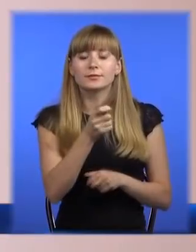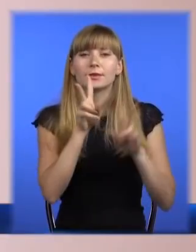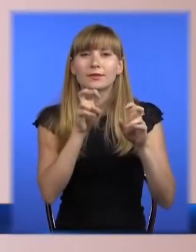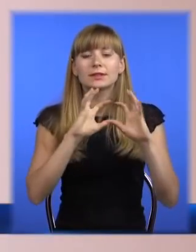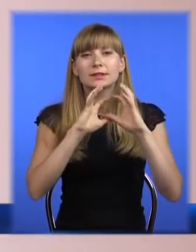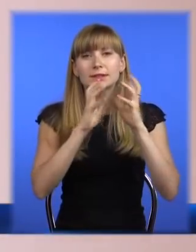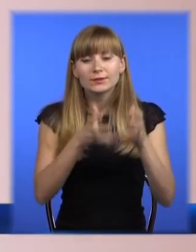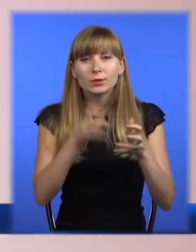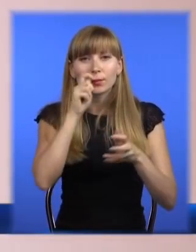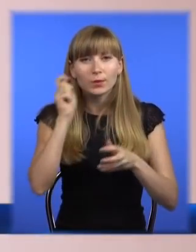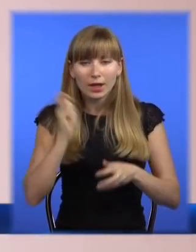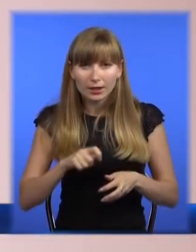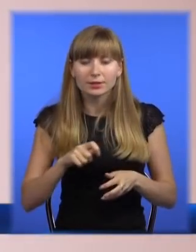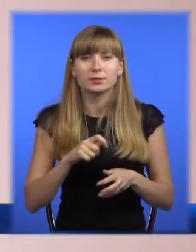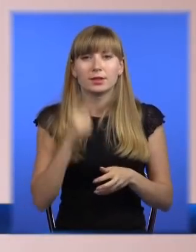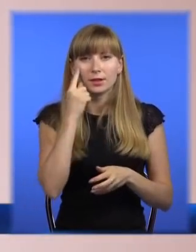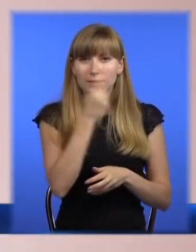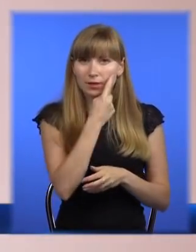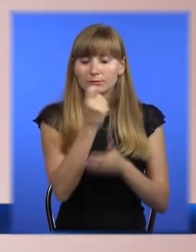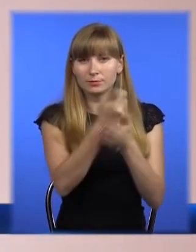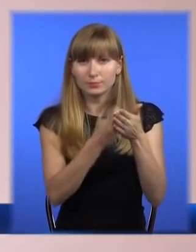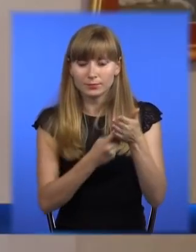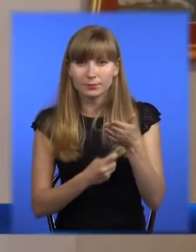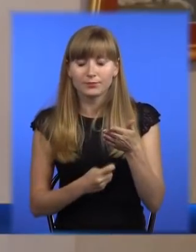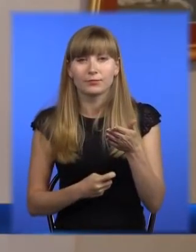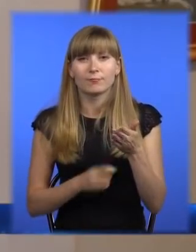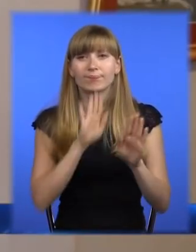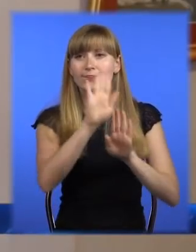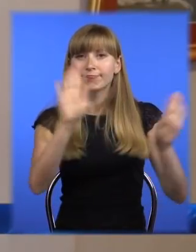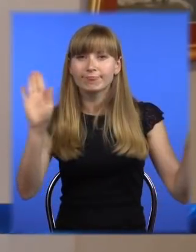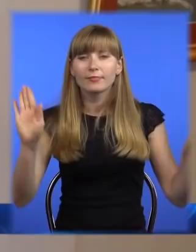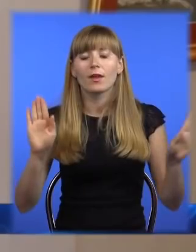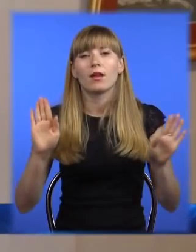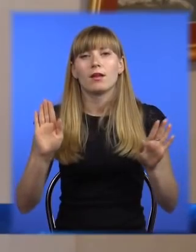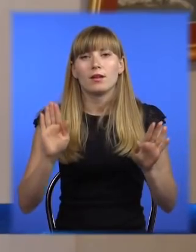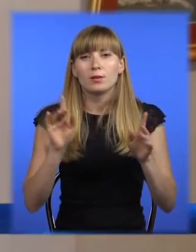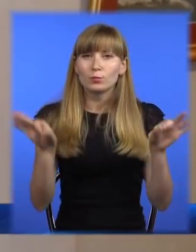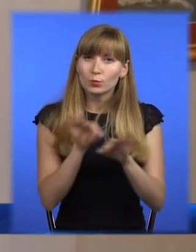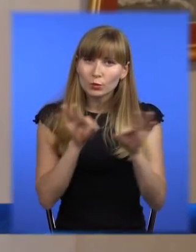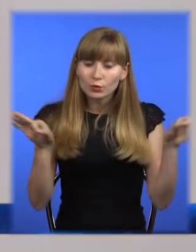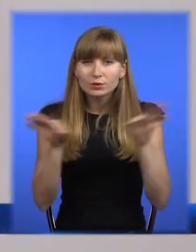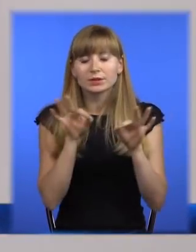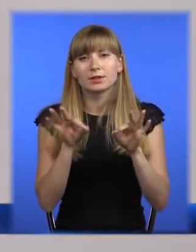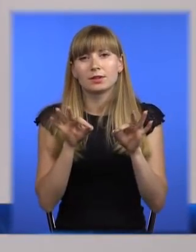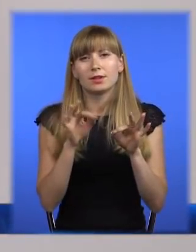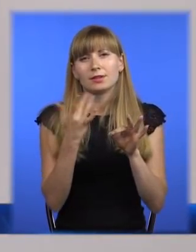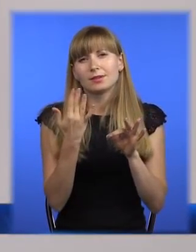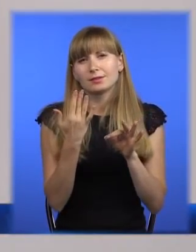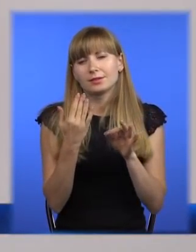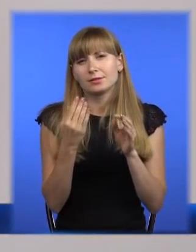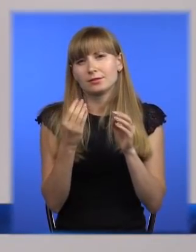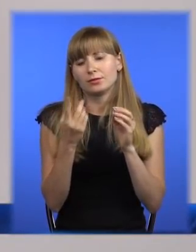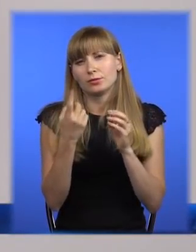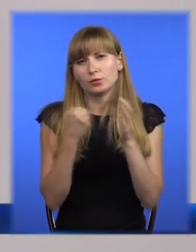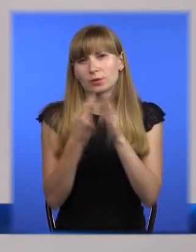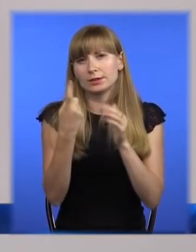цей захід «Світ України анімалістичними очима художника». Виставкову залу прикрашала класична музика та декілька десятків